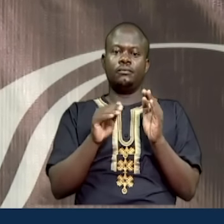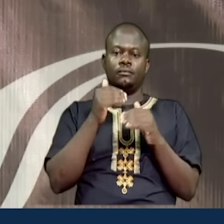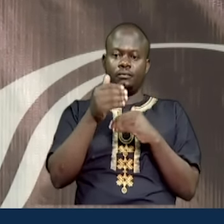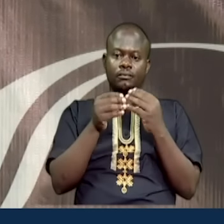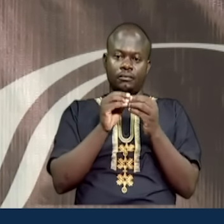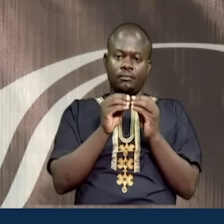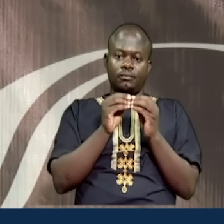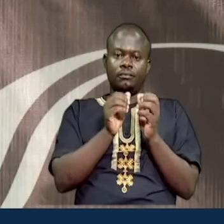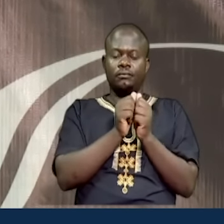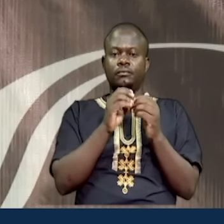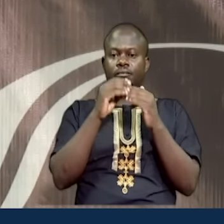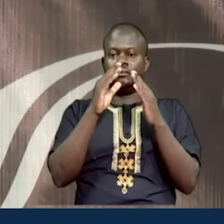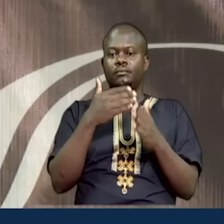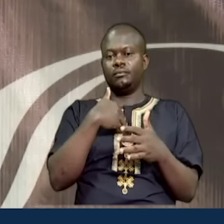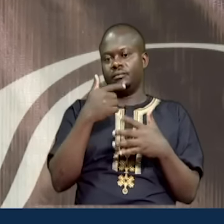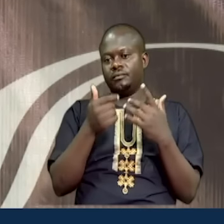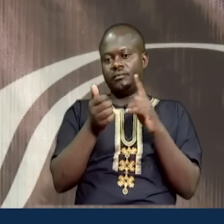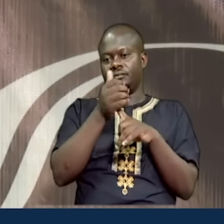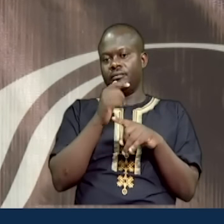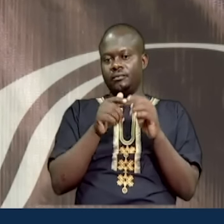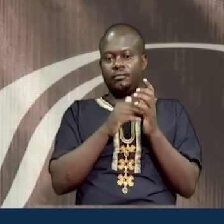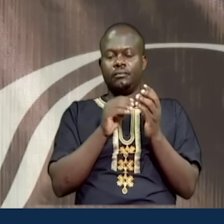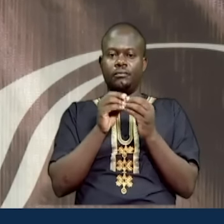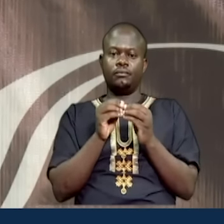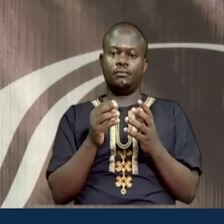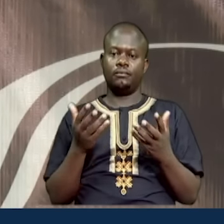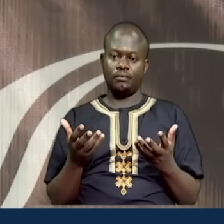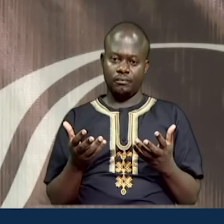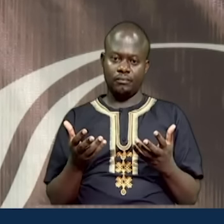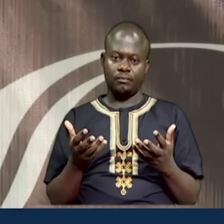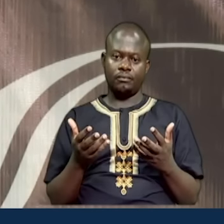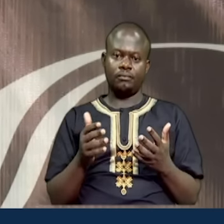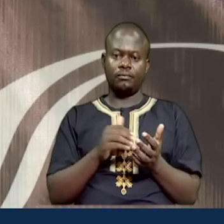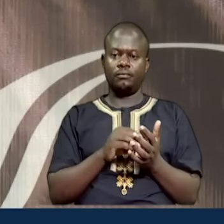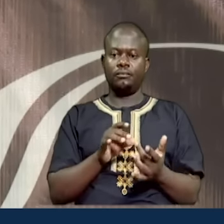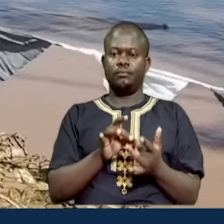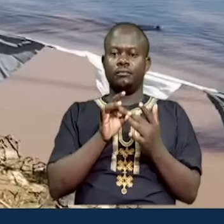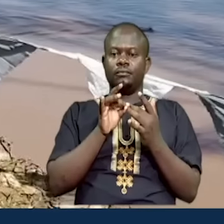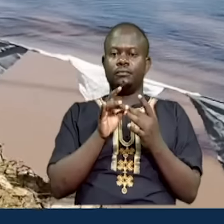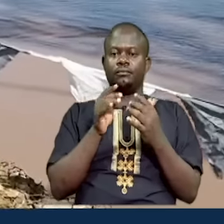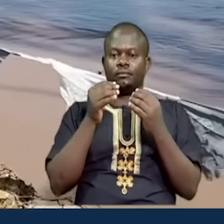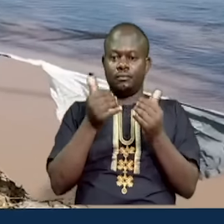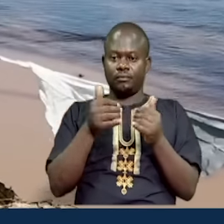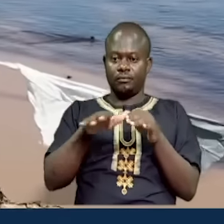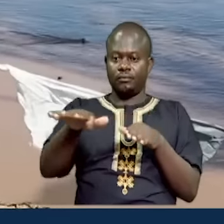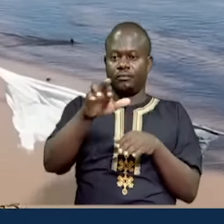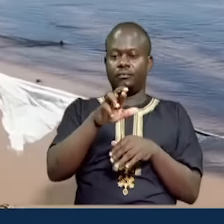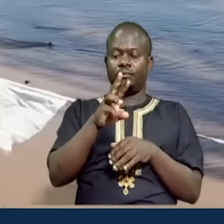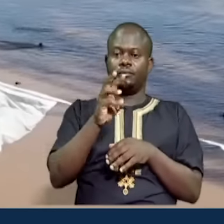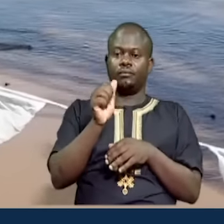tukabyumvikanaho n'ubuyobozi tugira icyo tugeraho tukabyumvikanaho by'umwihariko kuruzi kuri rwa